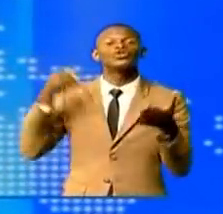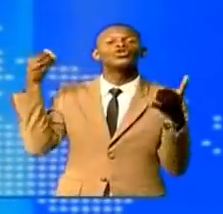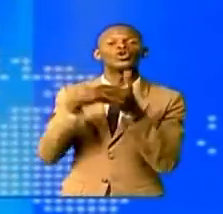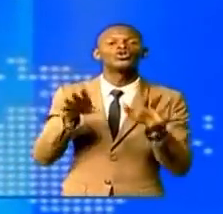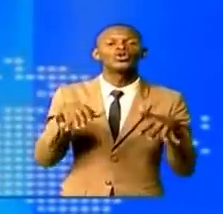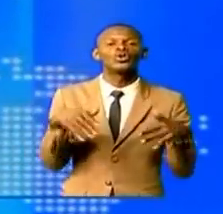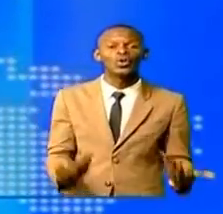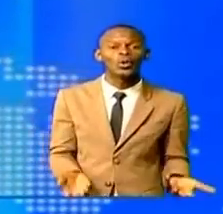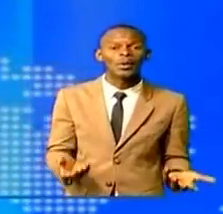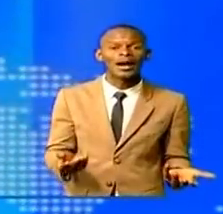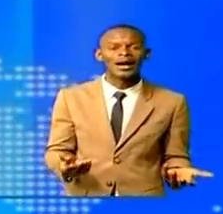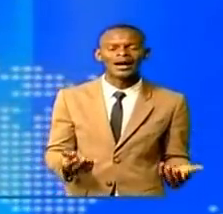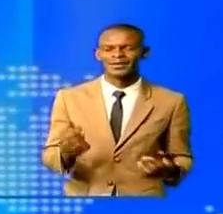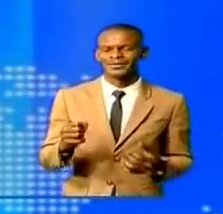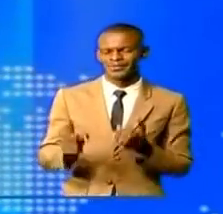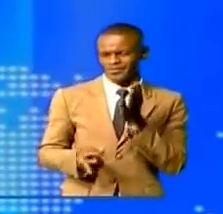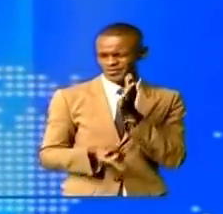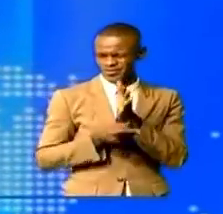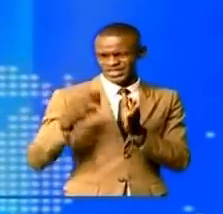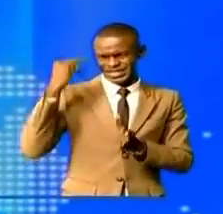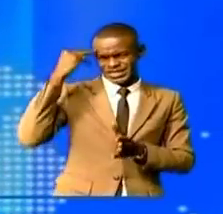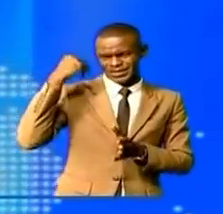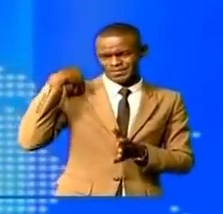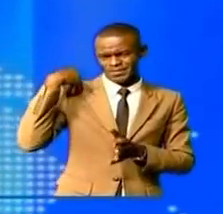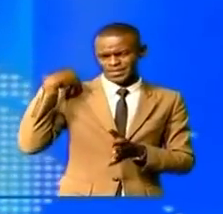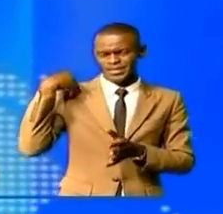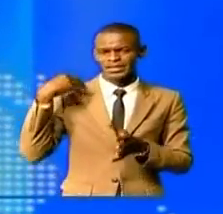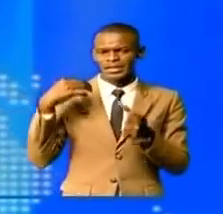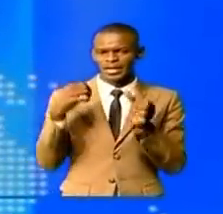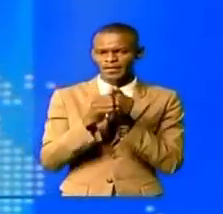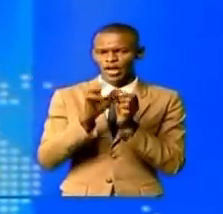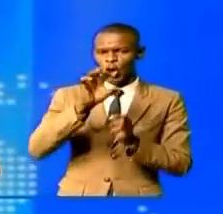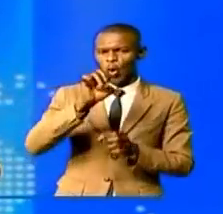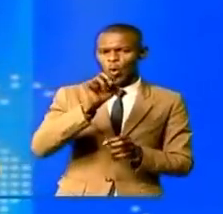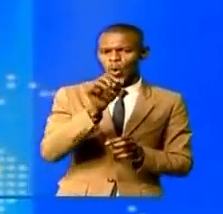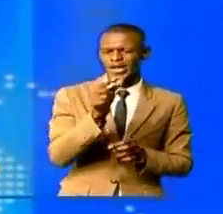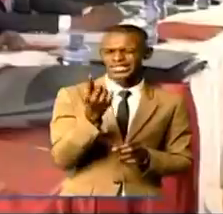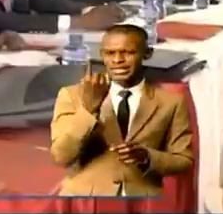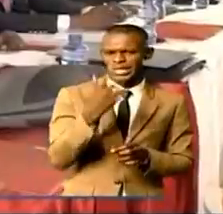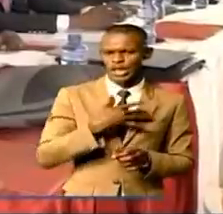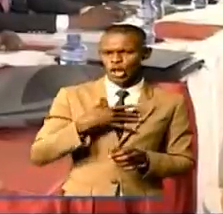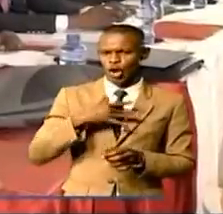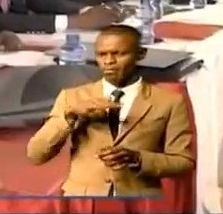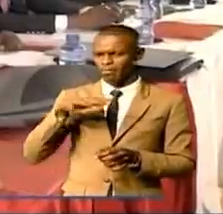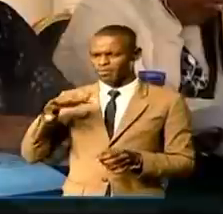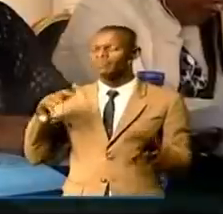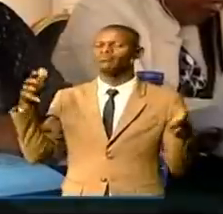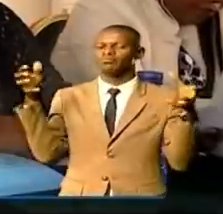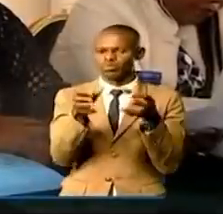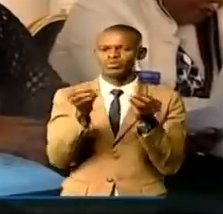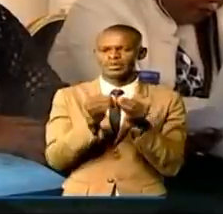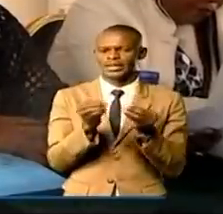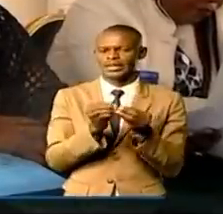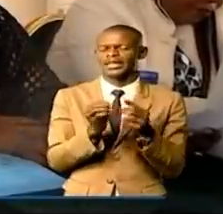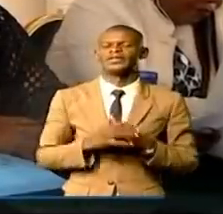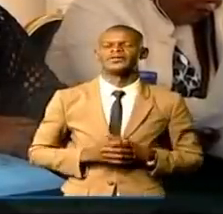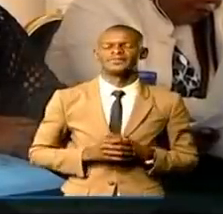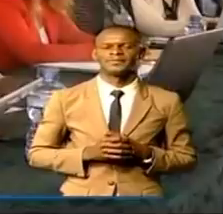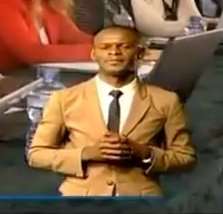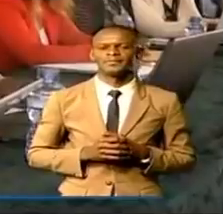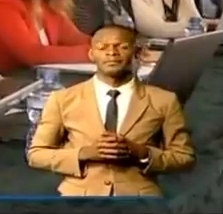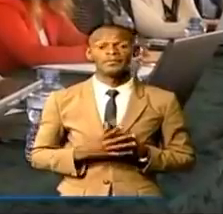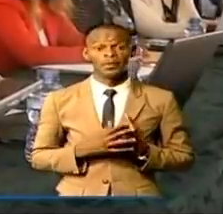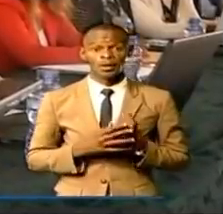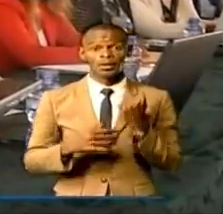avec l'ONG KTY contre le tabagisme. Yolande Vaucard, reportage. Les experts en santé vont réfléchir